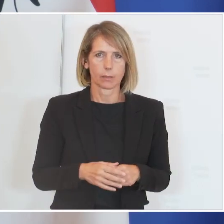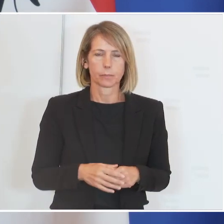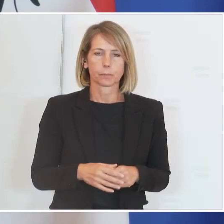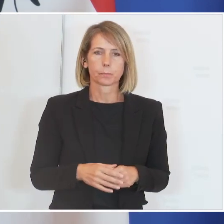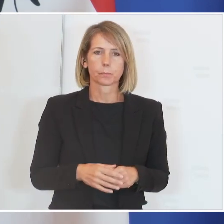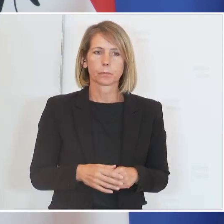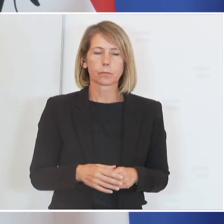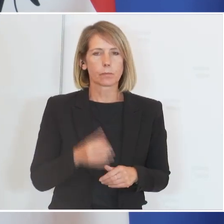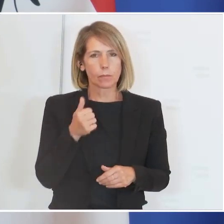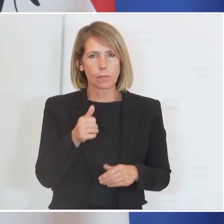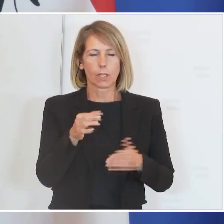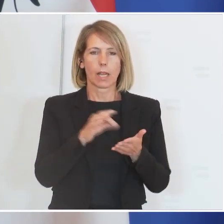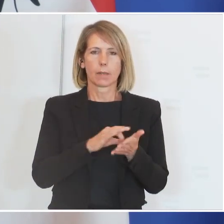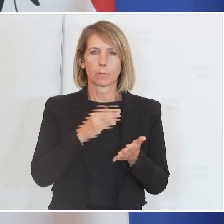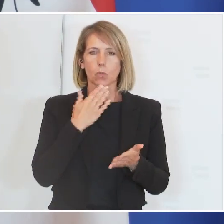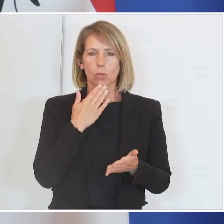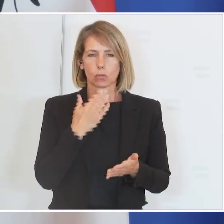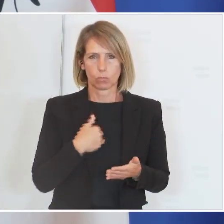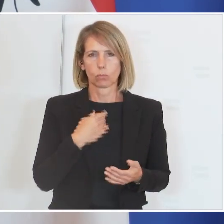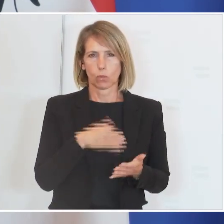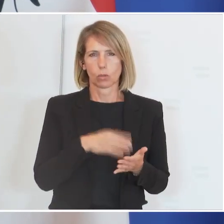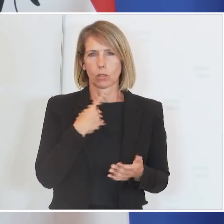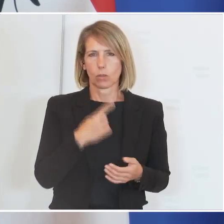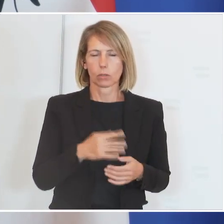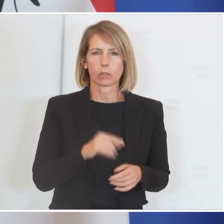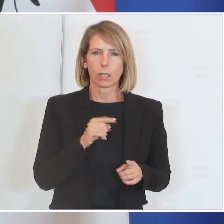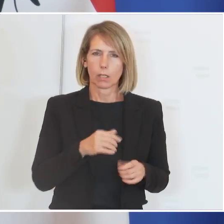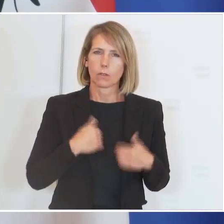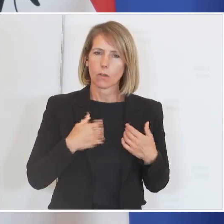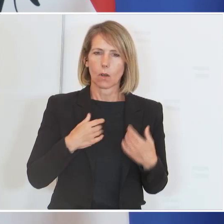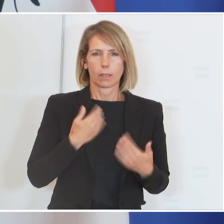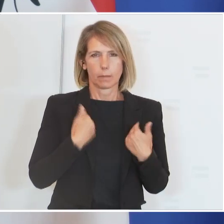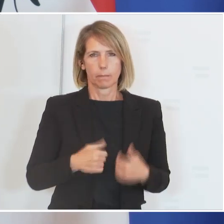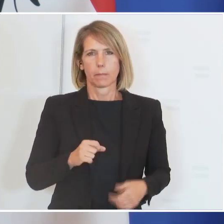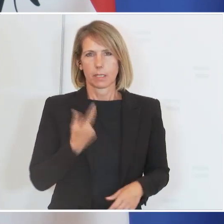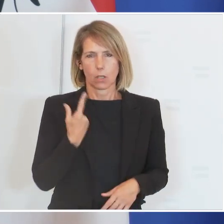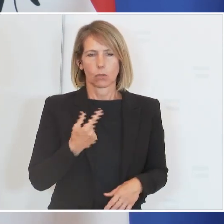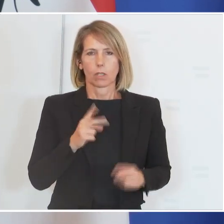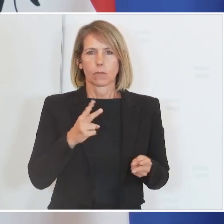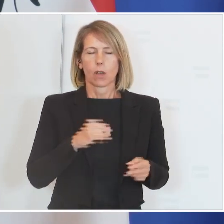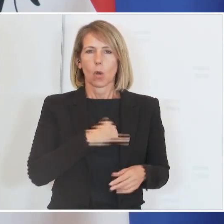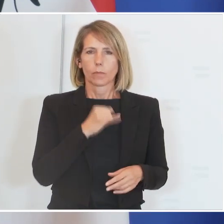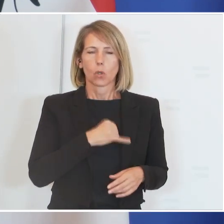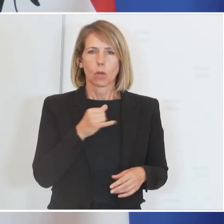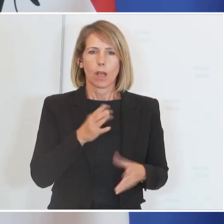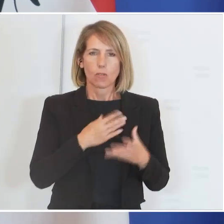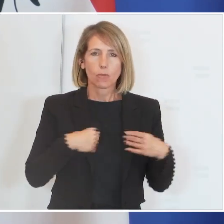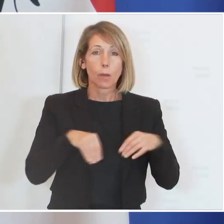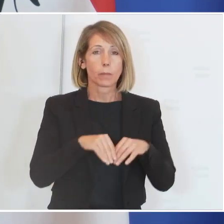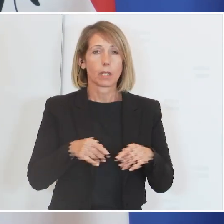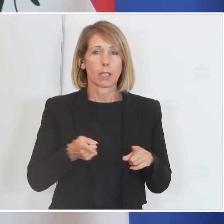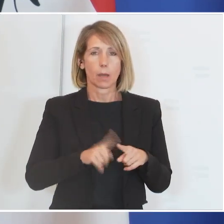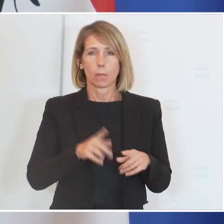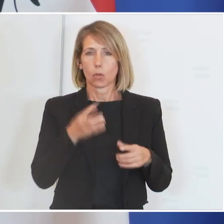Ich möchte noch auf einen weiteren Punkt hinweisen, der mich auch besonders freut, weil er insbesondere junge Familien und Frauen